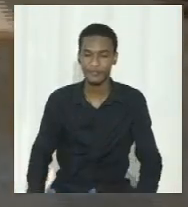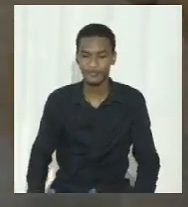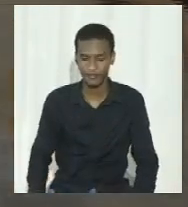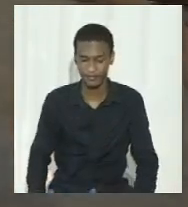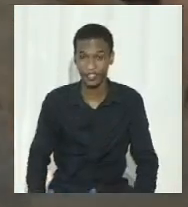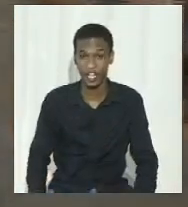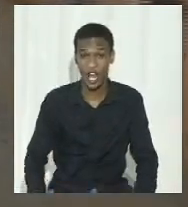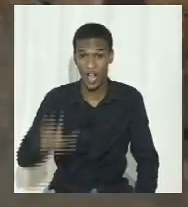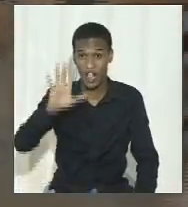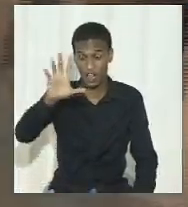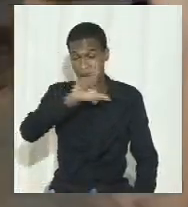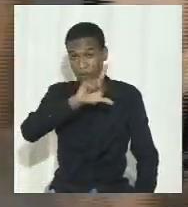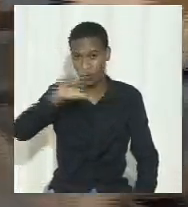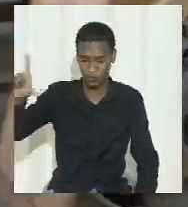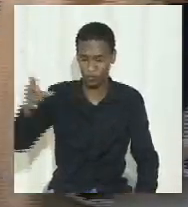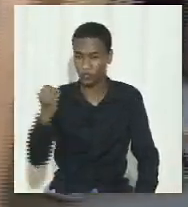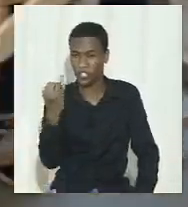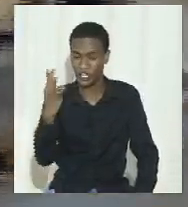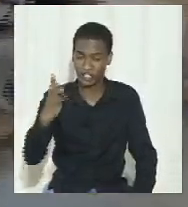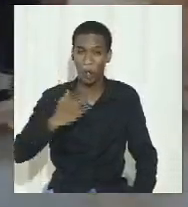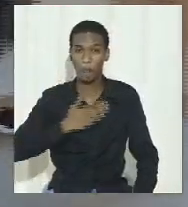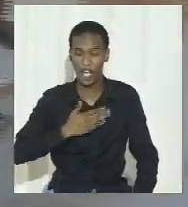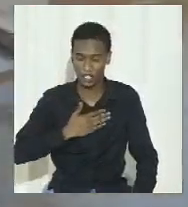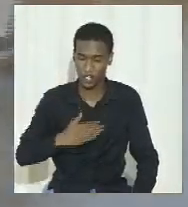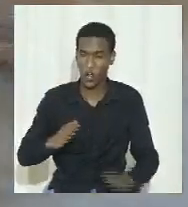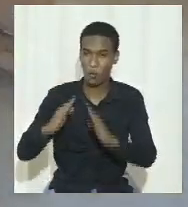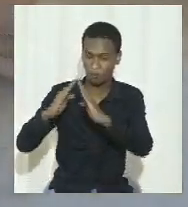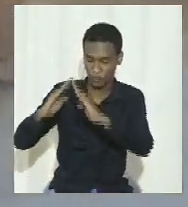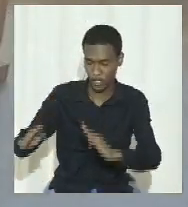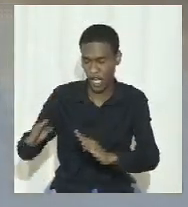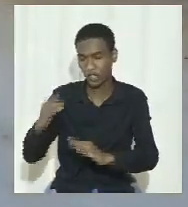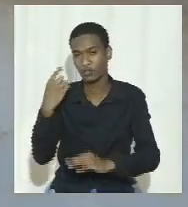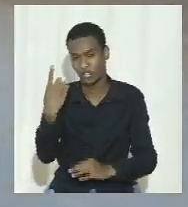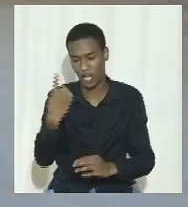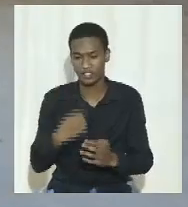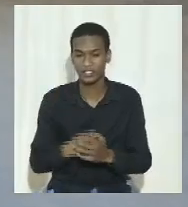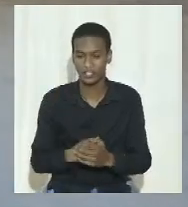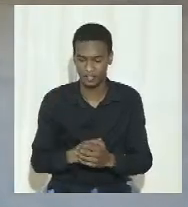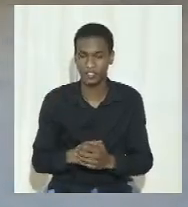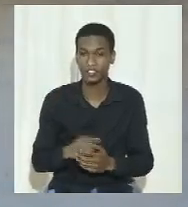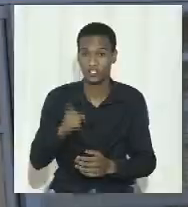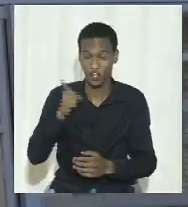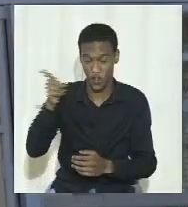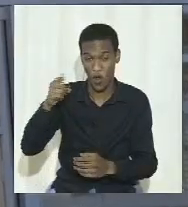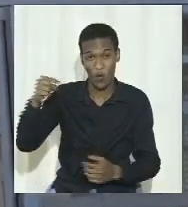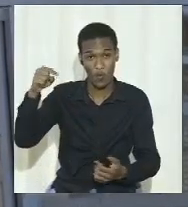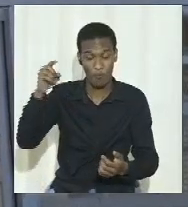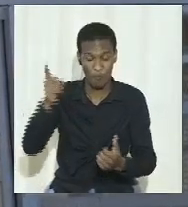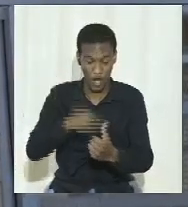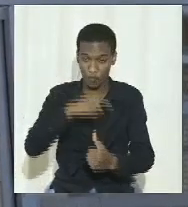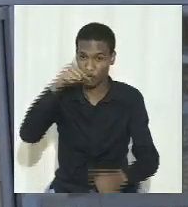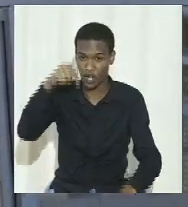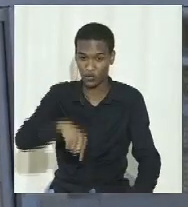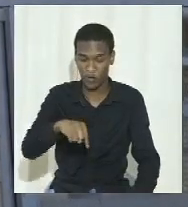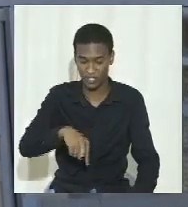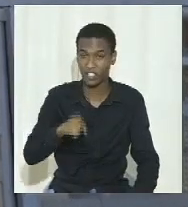5 isaky ny kilasy tsirairay avy ireo mpianatra kilasy mpanadinana tonga nianatra nanomboka androany ho an'ny